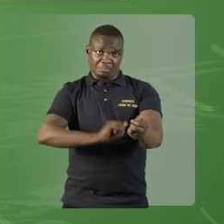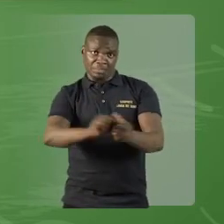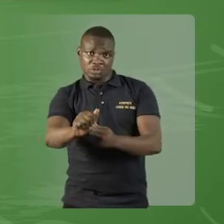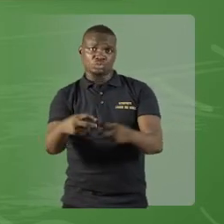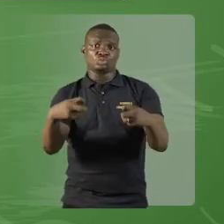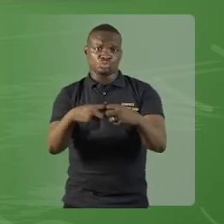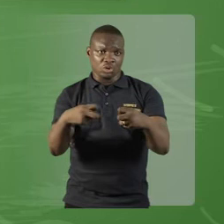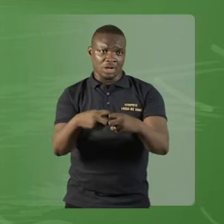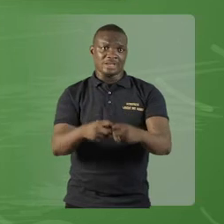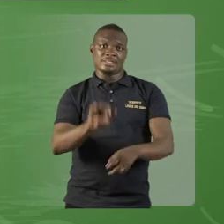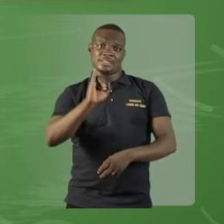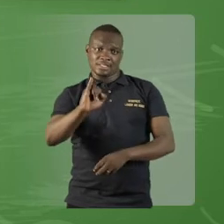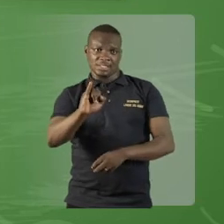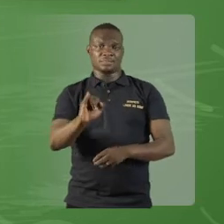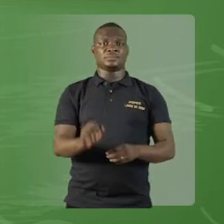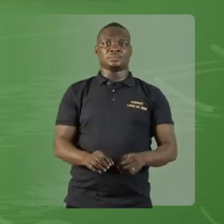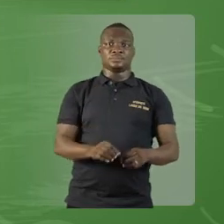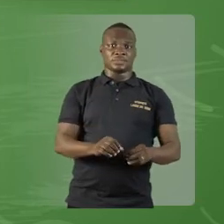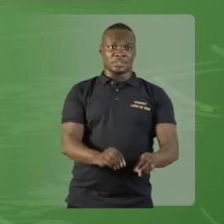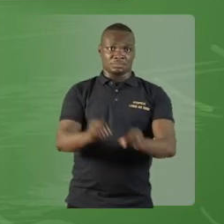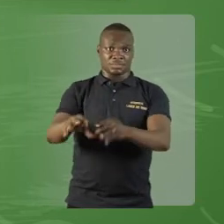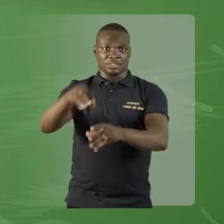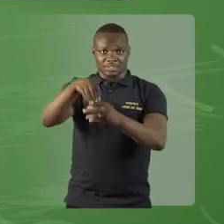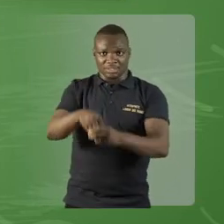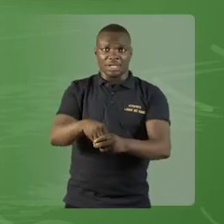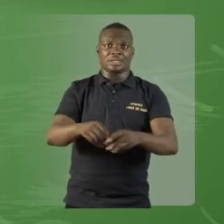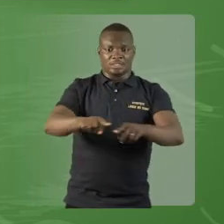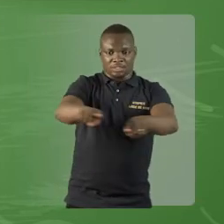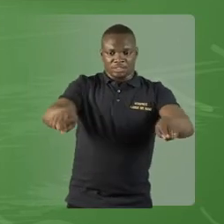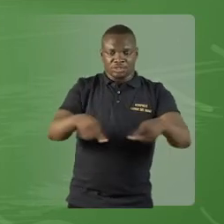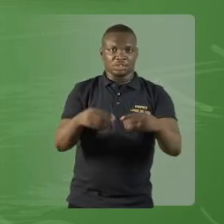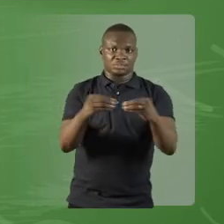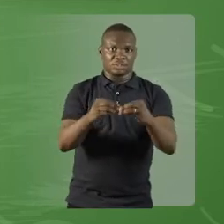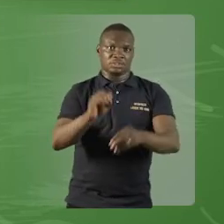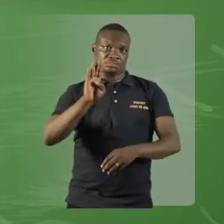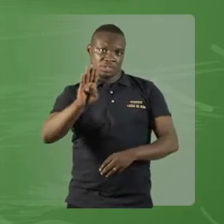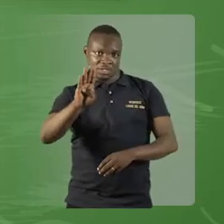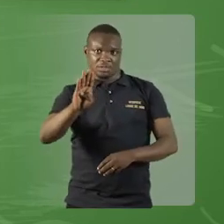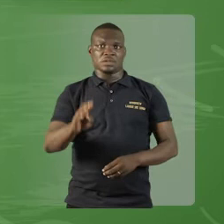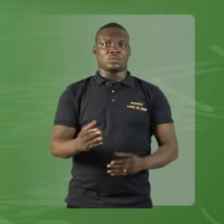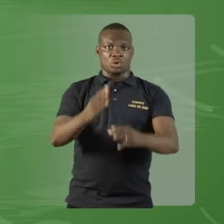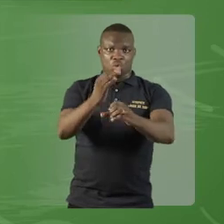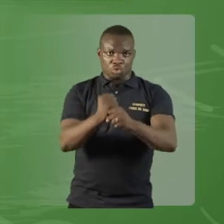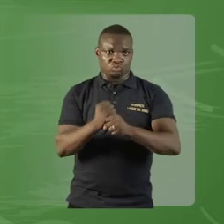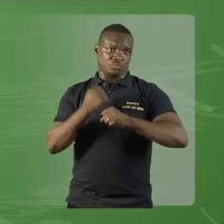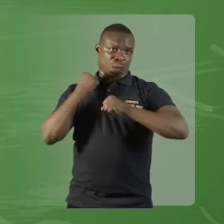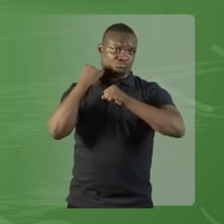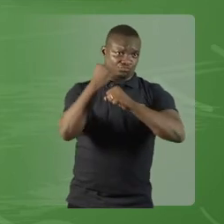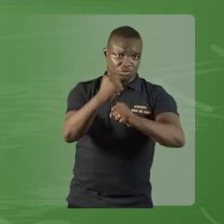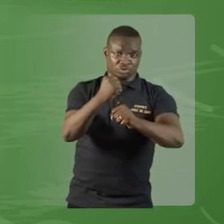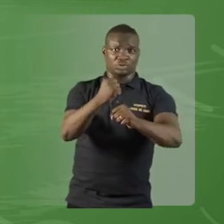I, et placé dans un champ magnétique B, est soumis à une force électromagnétique